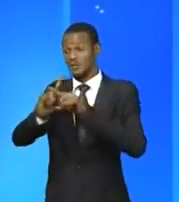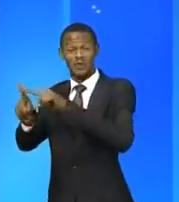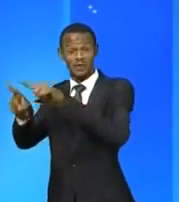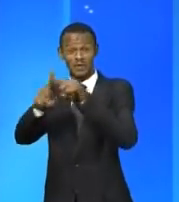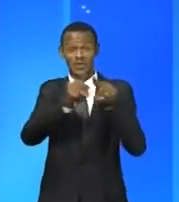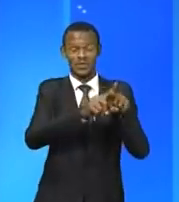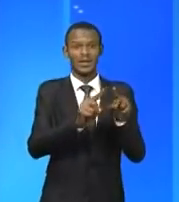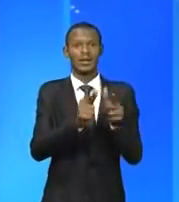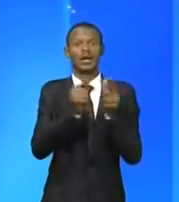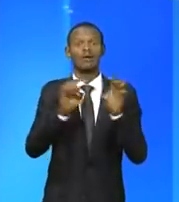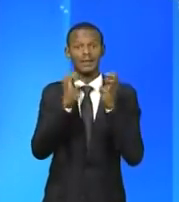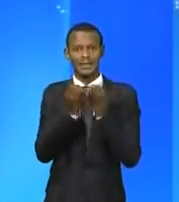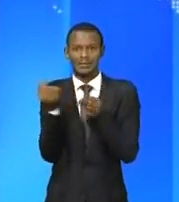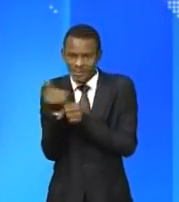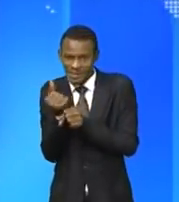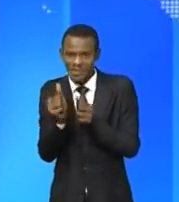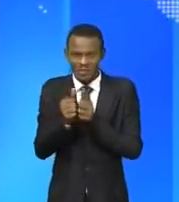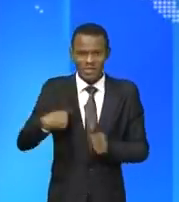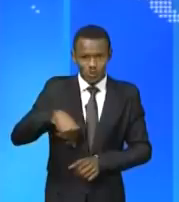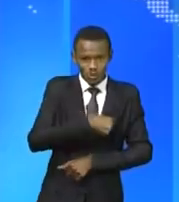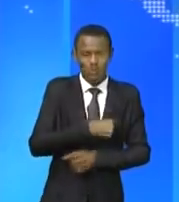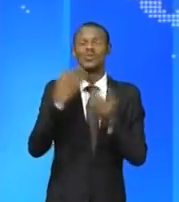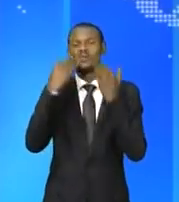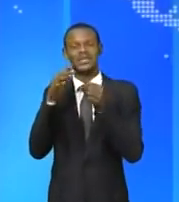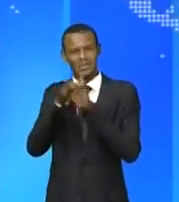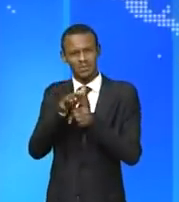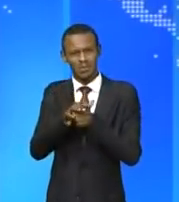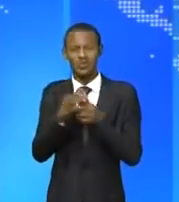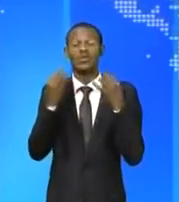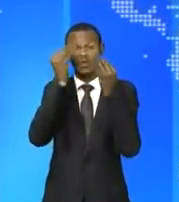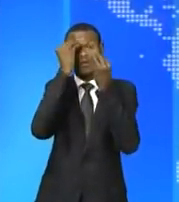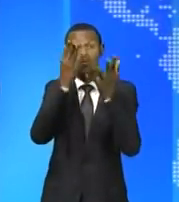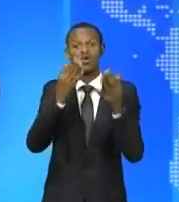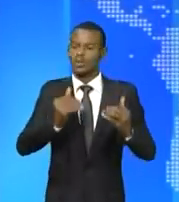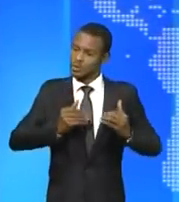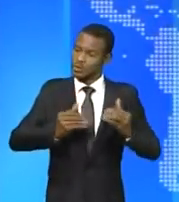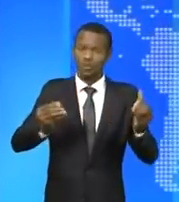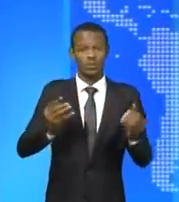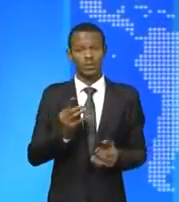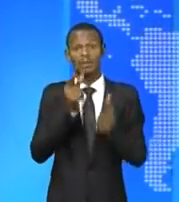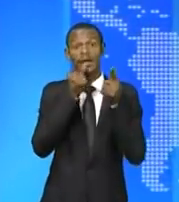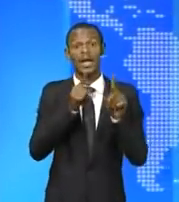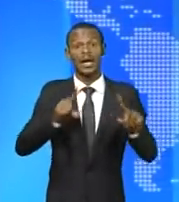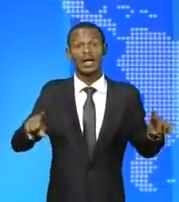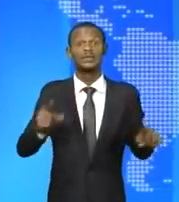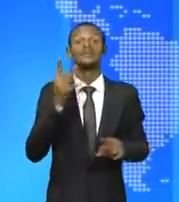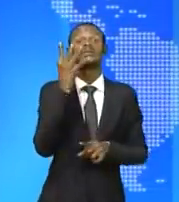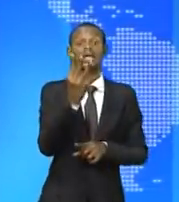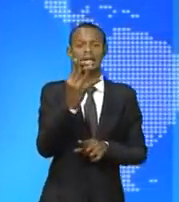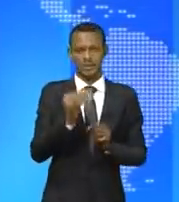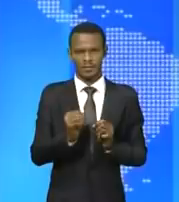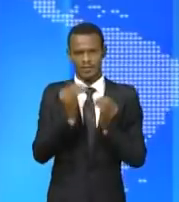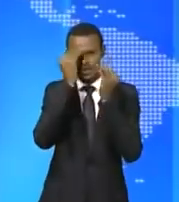équipe qui nous a accompagnés. L'information continue sur nos antennes en français dans les quatre langues nationales. La prochaine